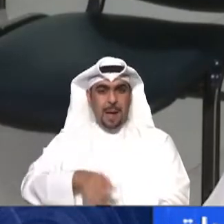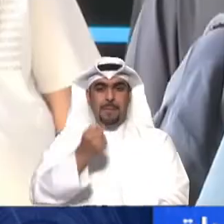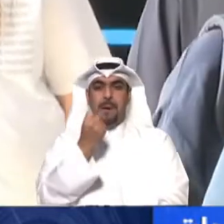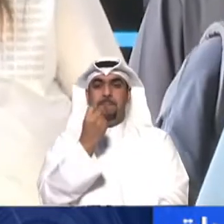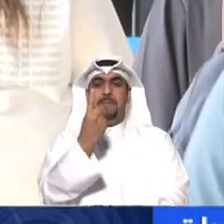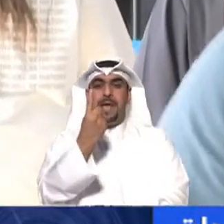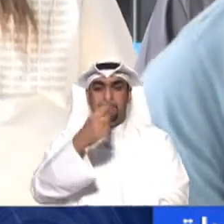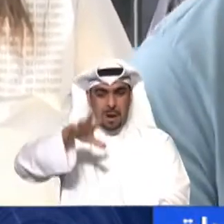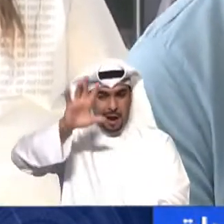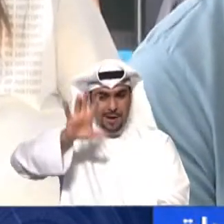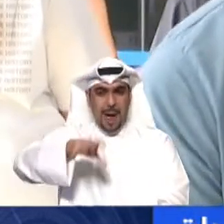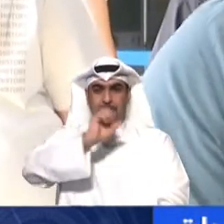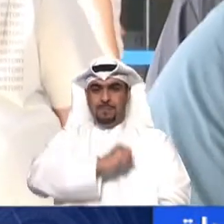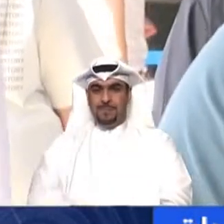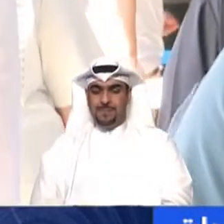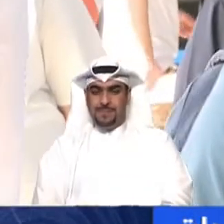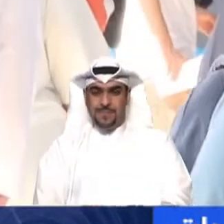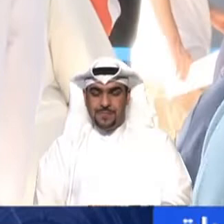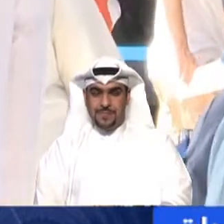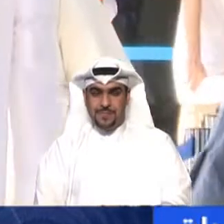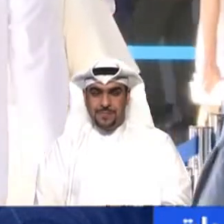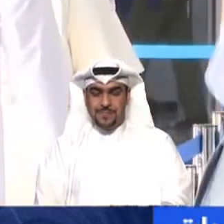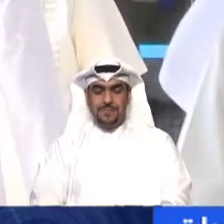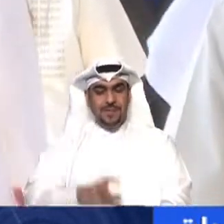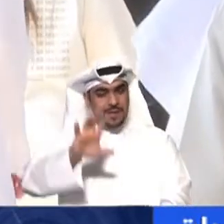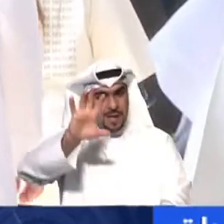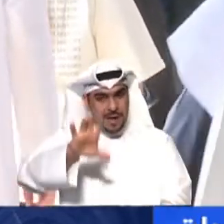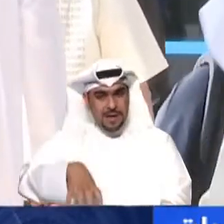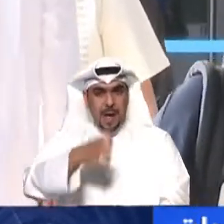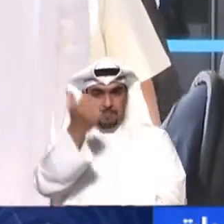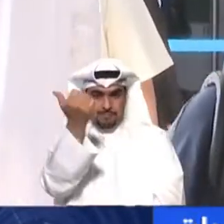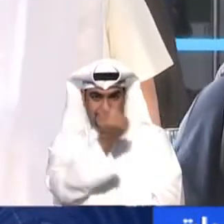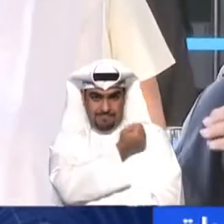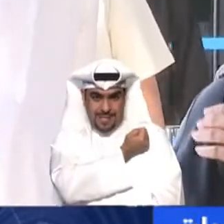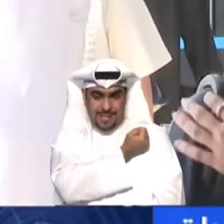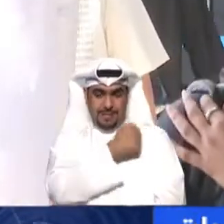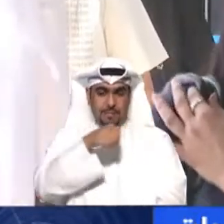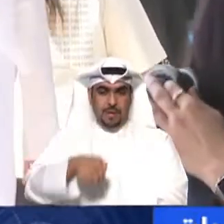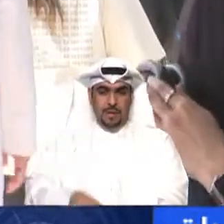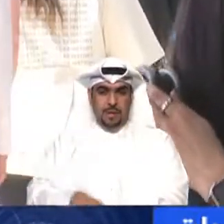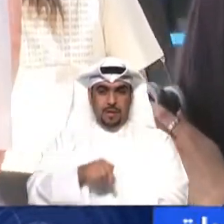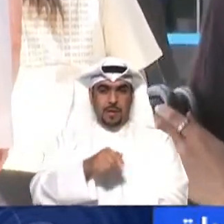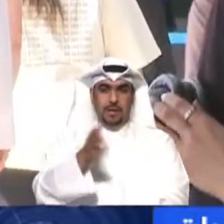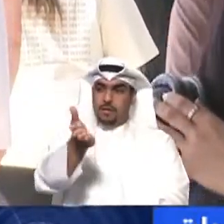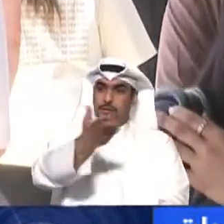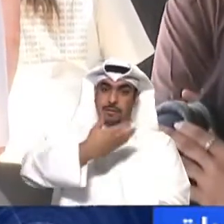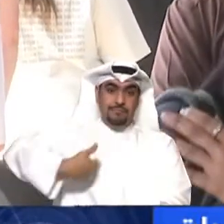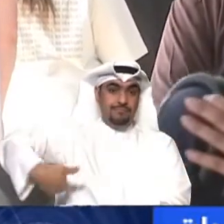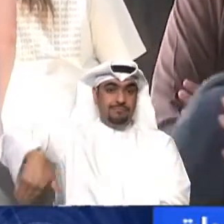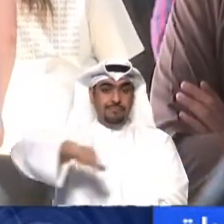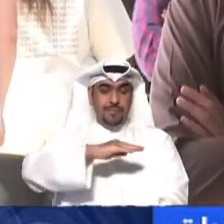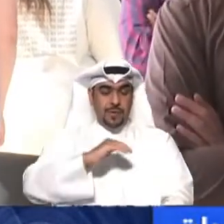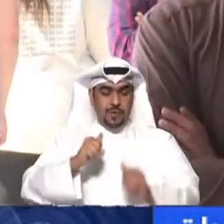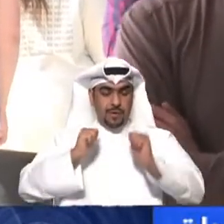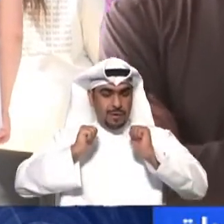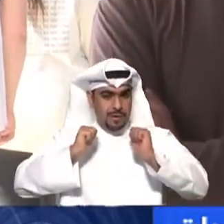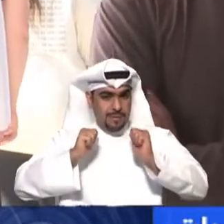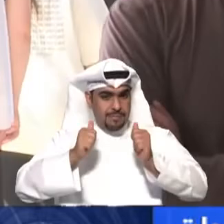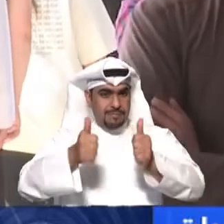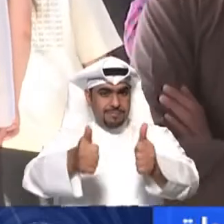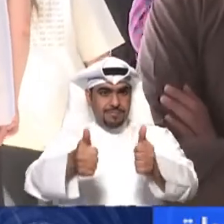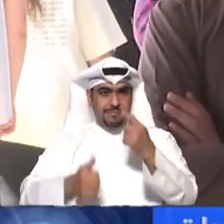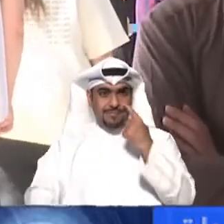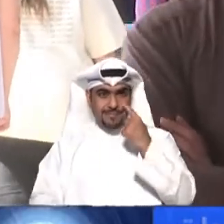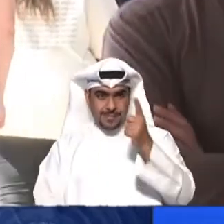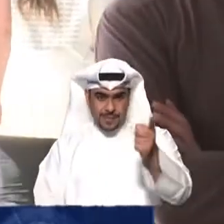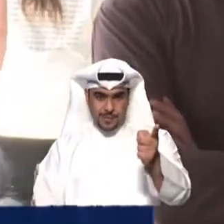نعم نعم نعم للتطعيم هي الكلمة التي باتت تترجم على أرض الواقع من خلال الإقبال الكثيف على تلقي